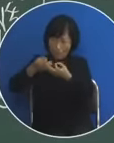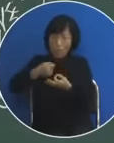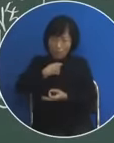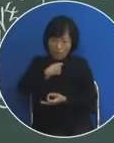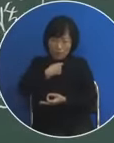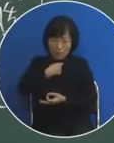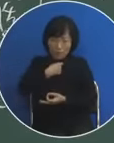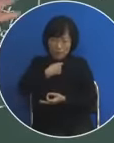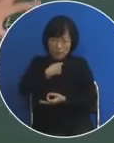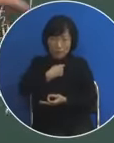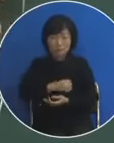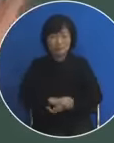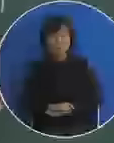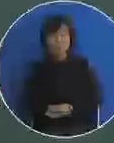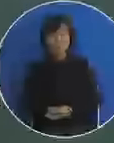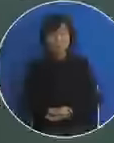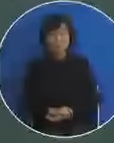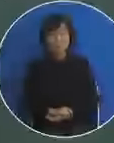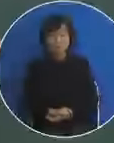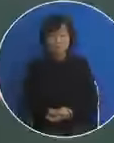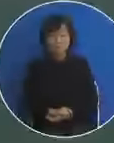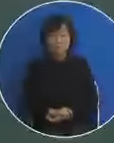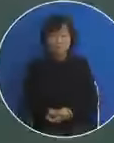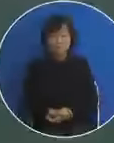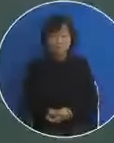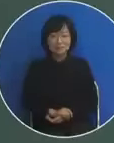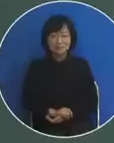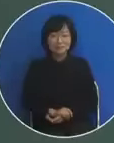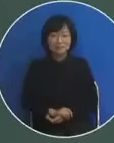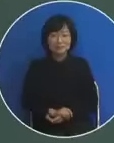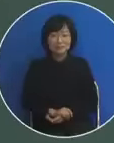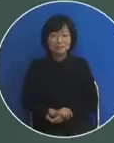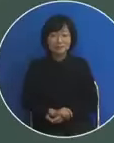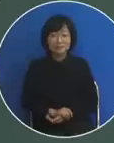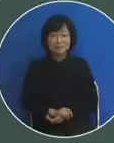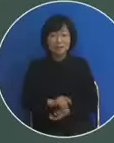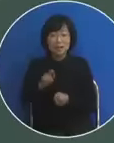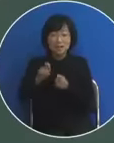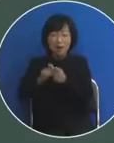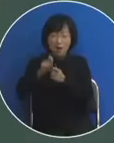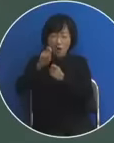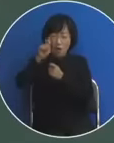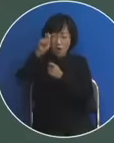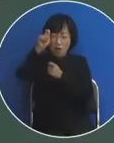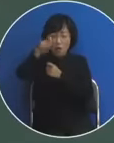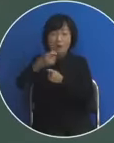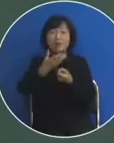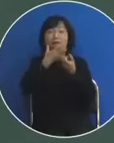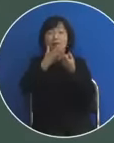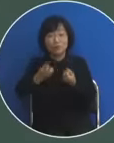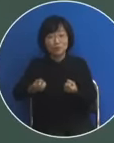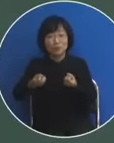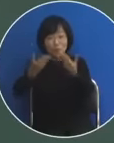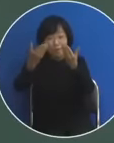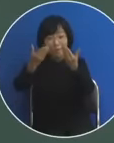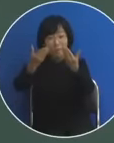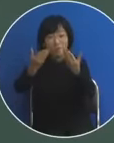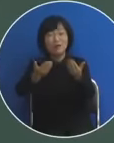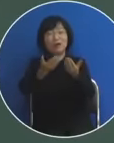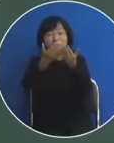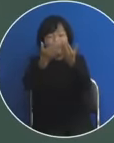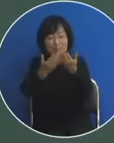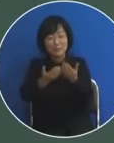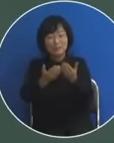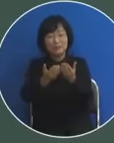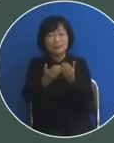you. 이것은 영원히 없어야 할 축복으로 연결되기 때문에 이 축복에 대열해서 Because this blessing gets connected with eternal blessings, stand